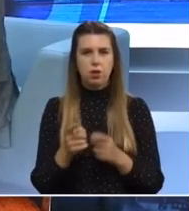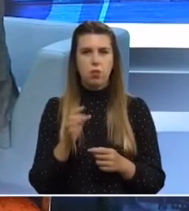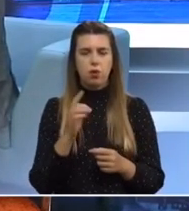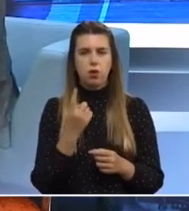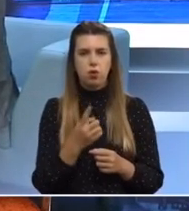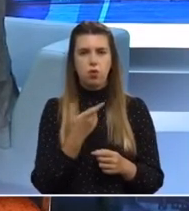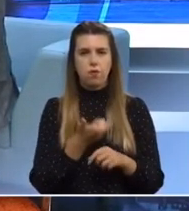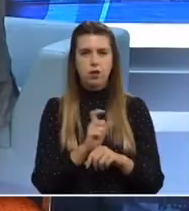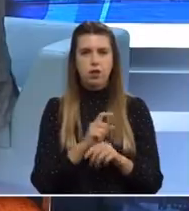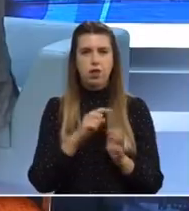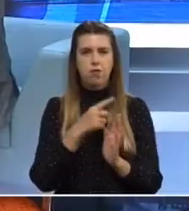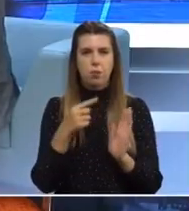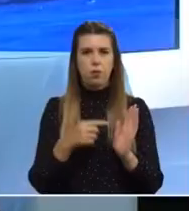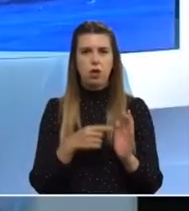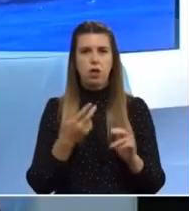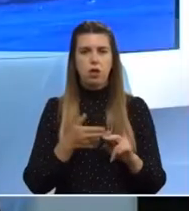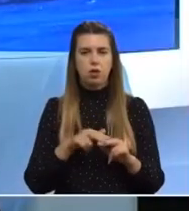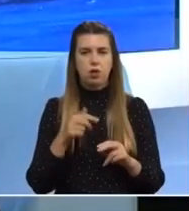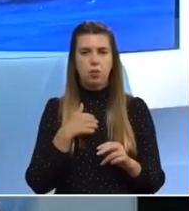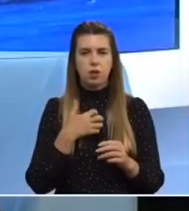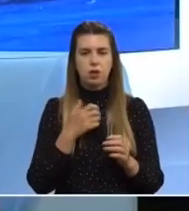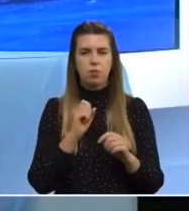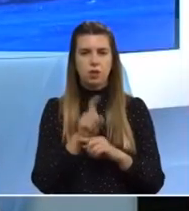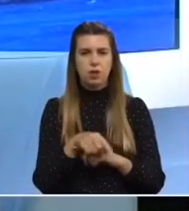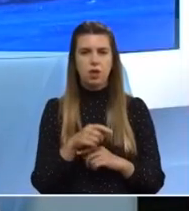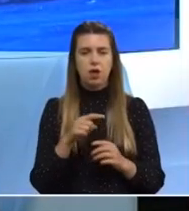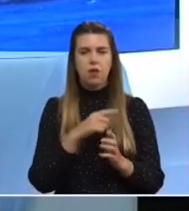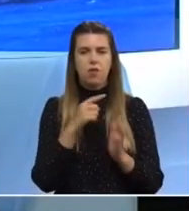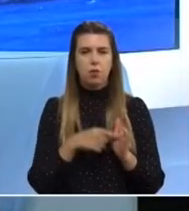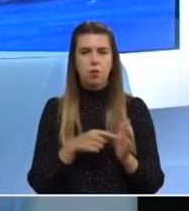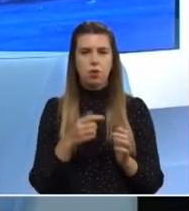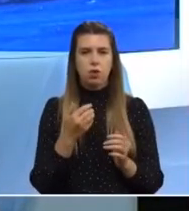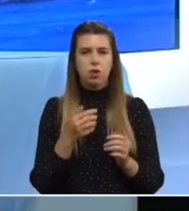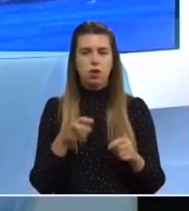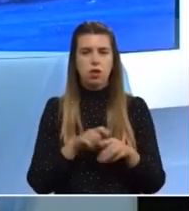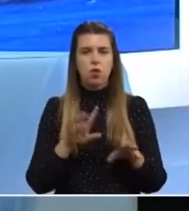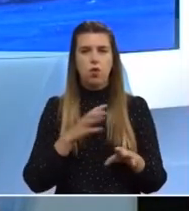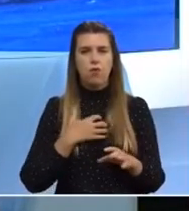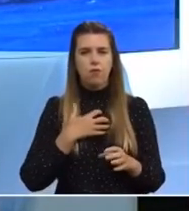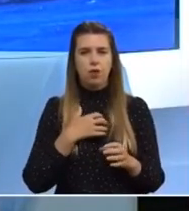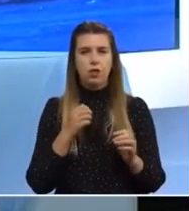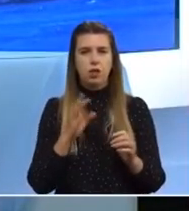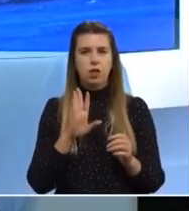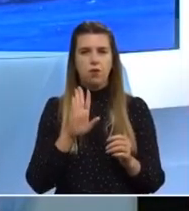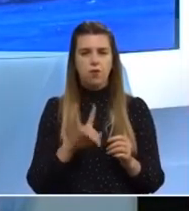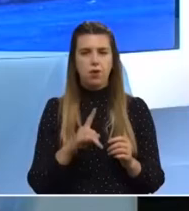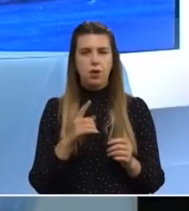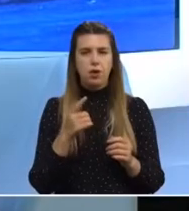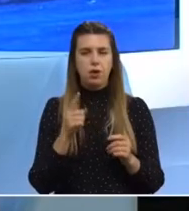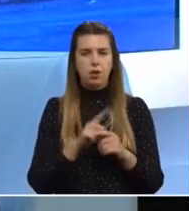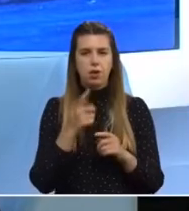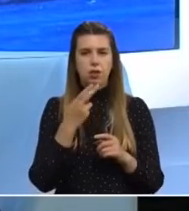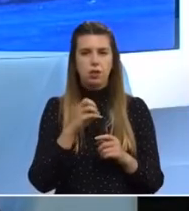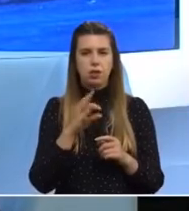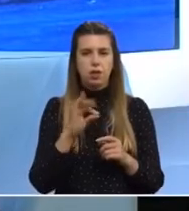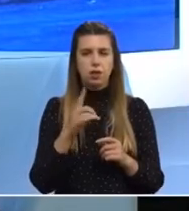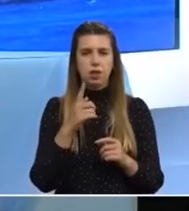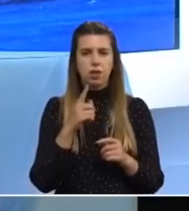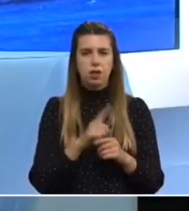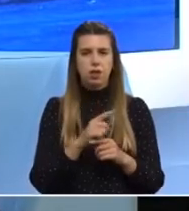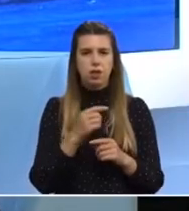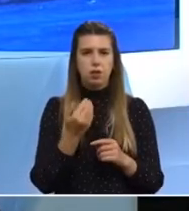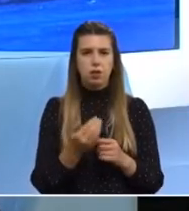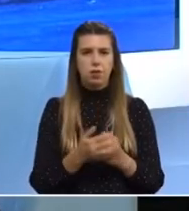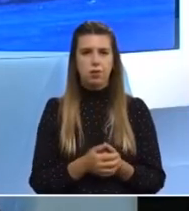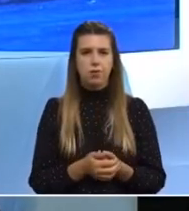к одному из очень важных вопросов, которые мы собираемся задать, но мне вопрос промежуточный, может быть, не такой важный. Вы графический дизайнер,